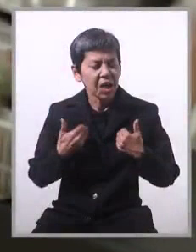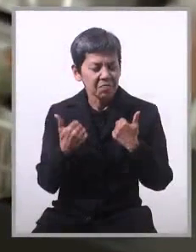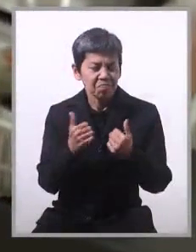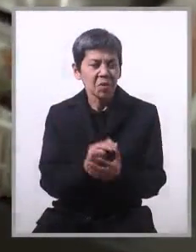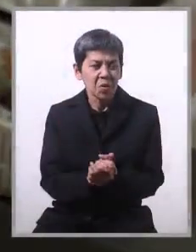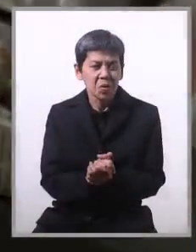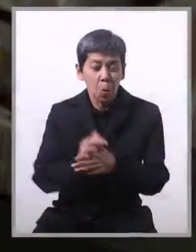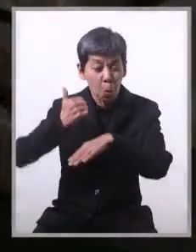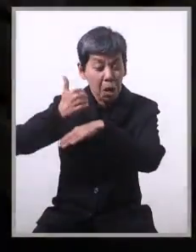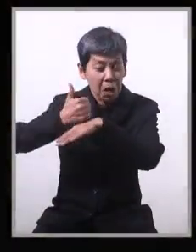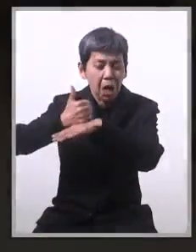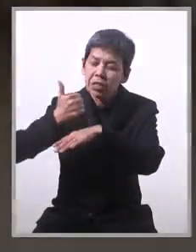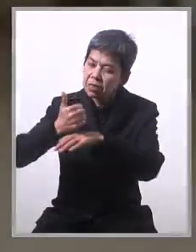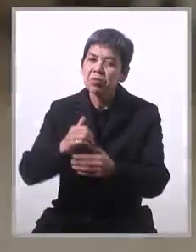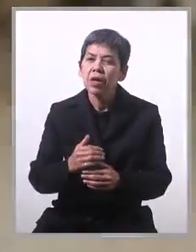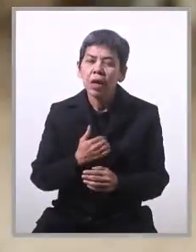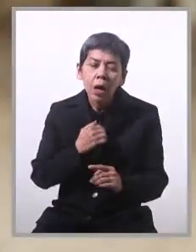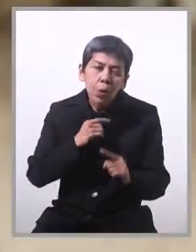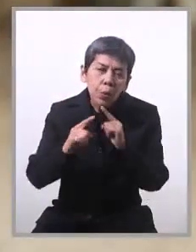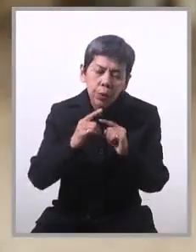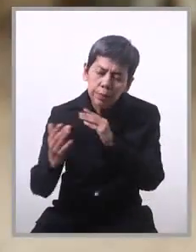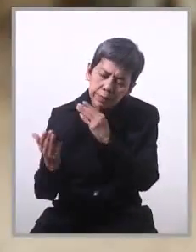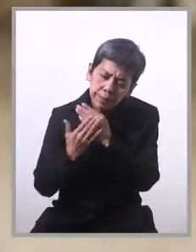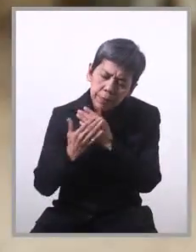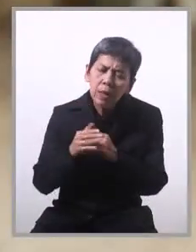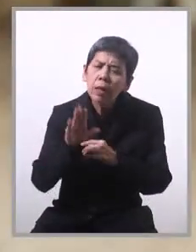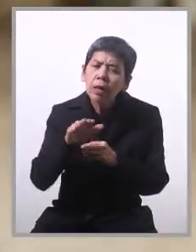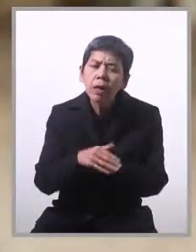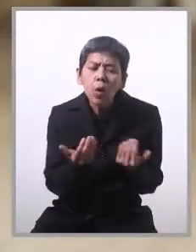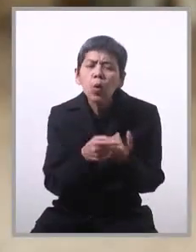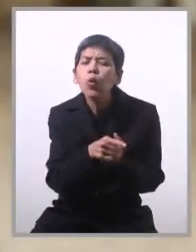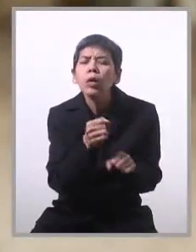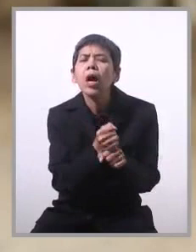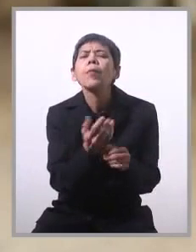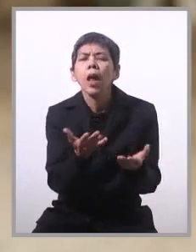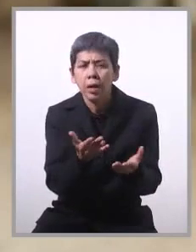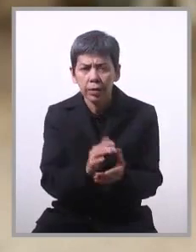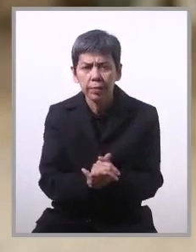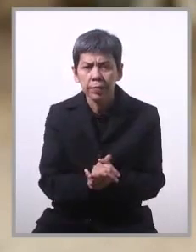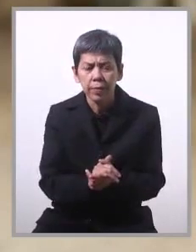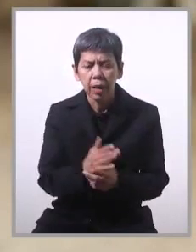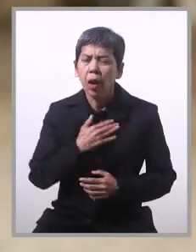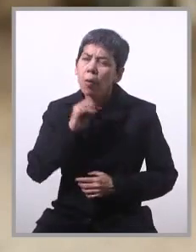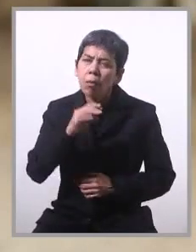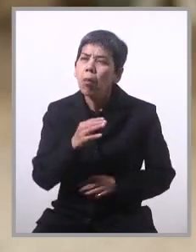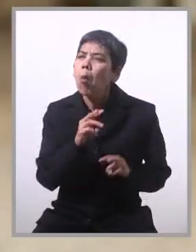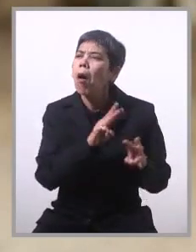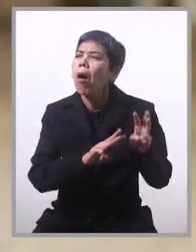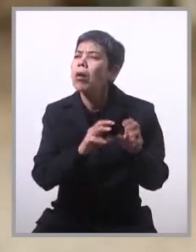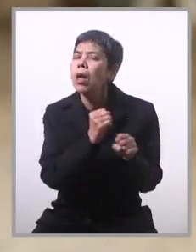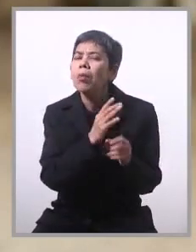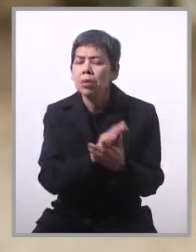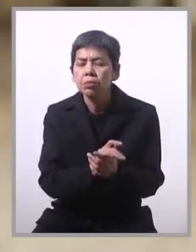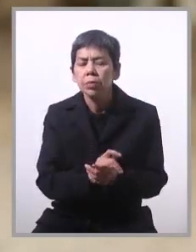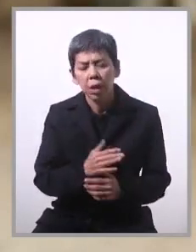ใจค่ะที่แกบอกว่าแกก็ปรึกษาป้าน้องหนูจุ้ยอยู่บ้านจะทำอะไรเราก็บอกว่าไม่ได้ทำอะไ